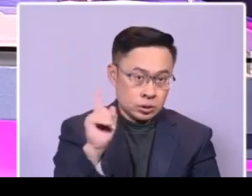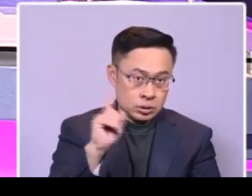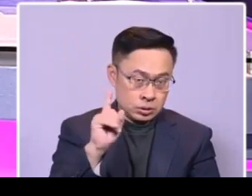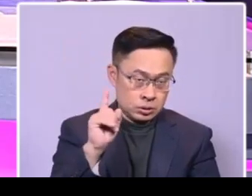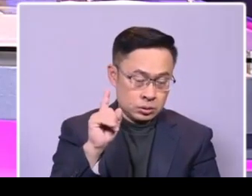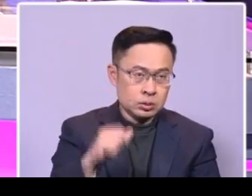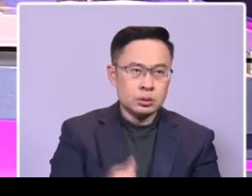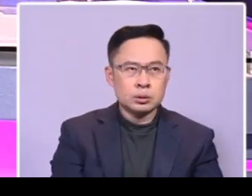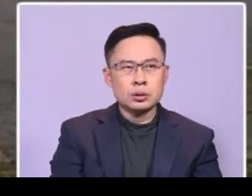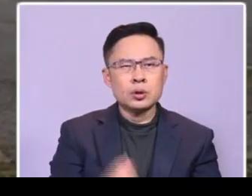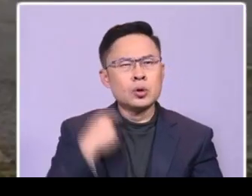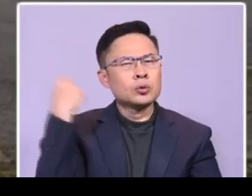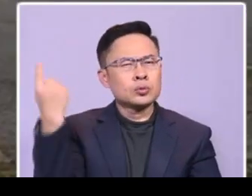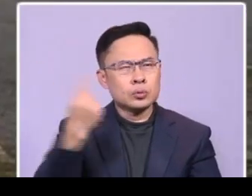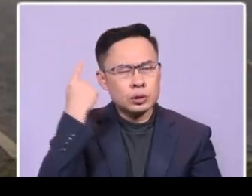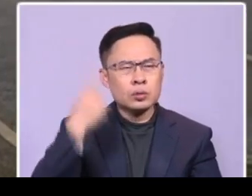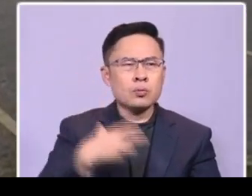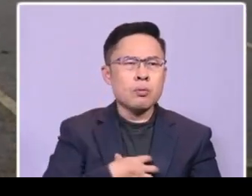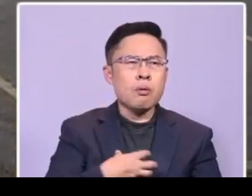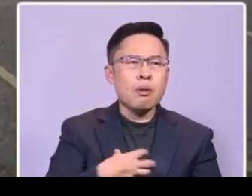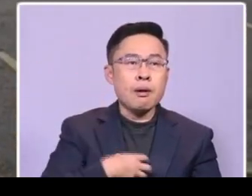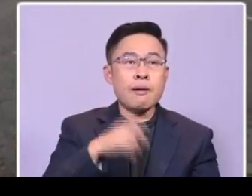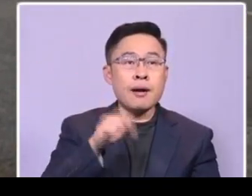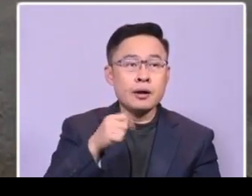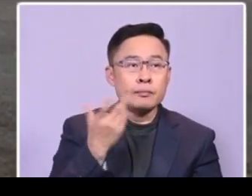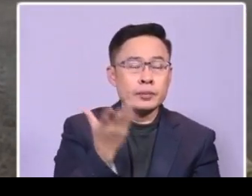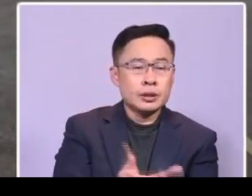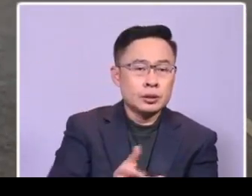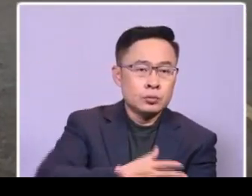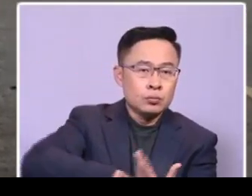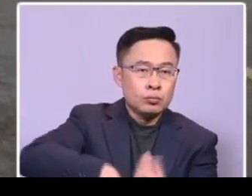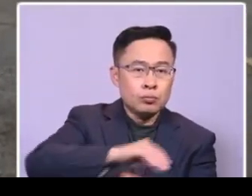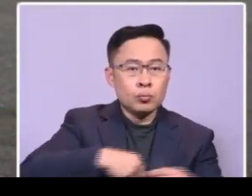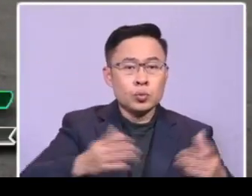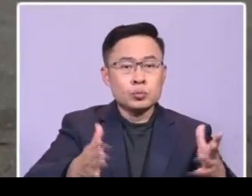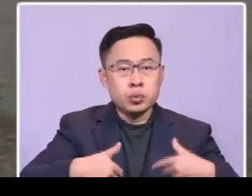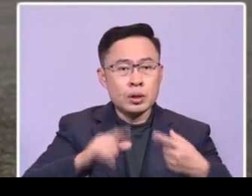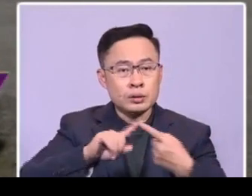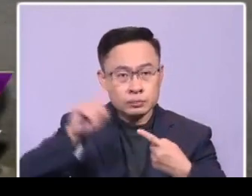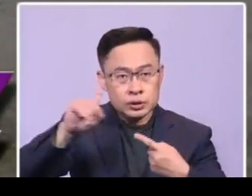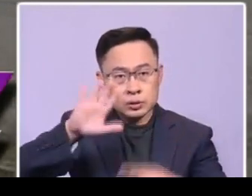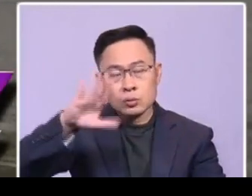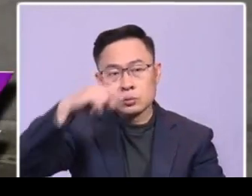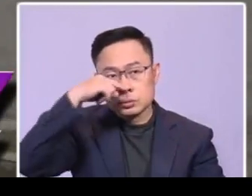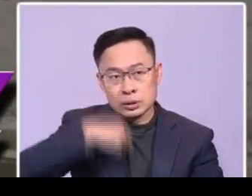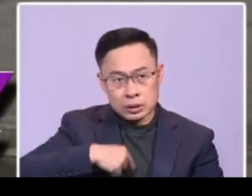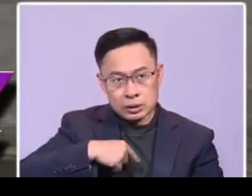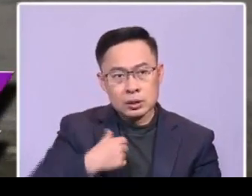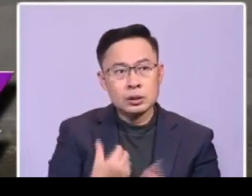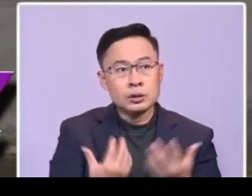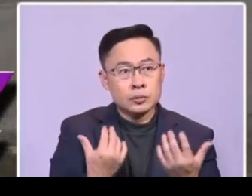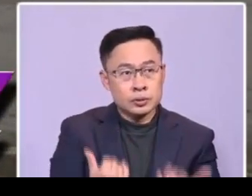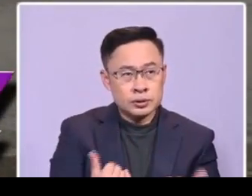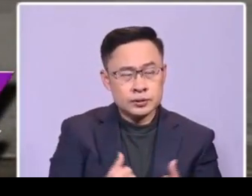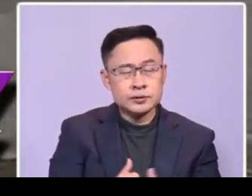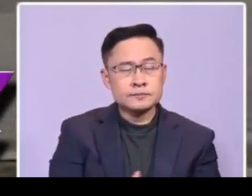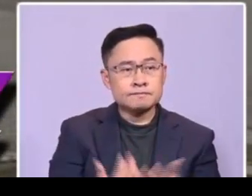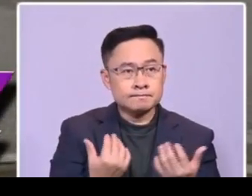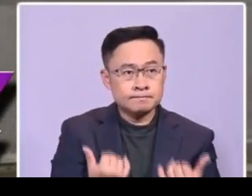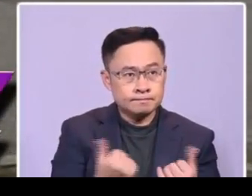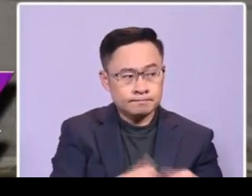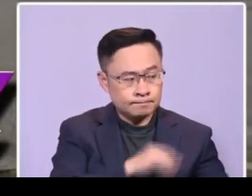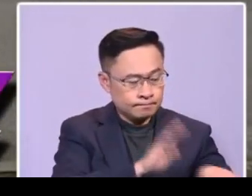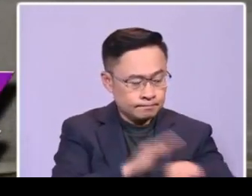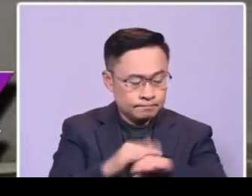แม้เรื่องของท่องเที่ยวใครๆก็ทราบกันดีว่าถือว่าเป็นอะไรได้หลักของประเทศเลยทีเดียวนะครับโดยเฉพาะการท่องเที่ยวในประเทศอยากจะชวนทุกคน